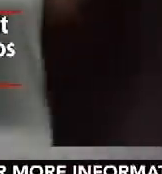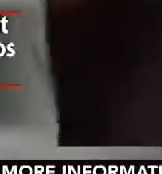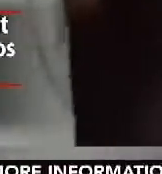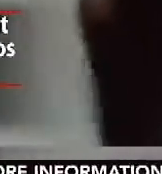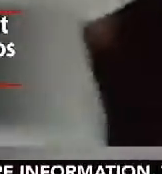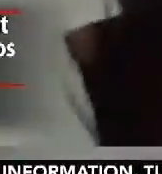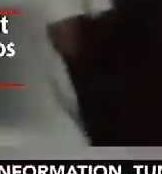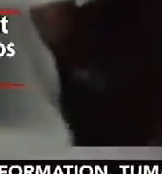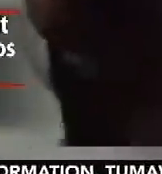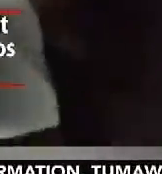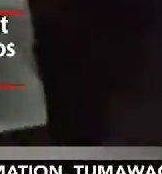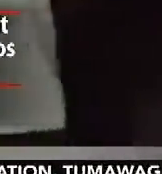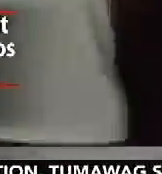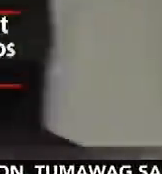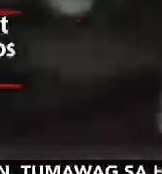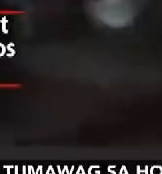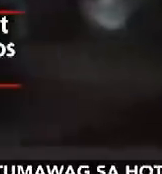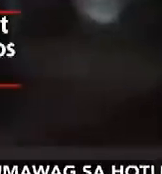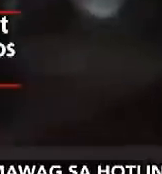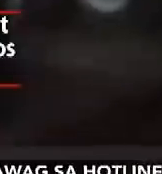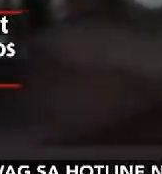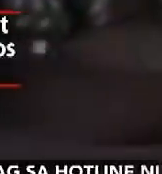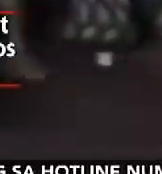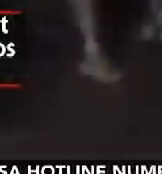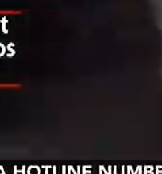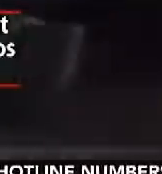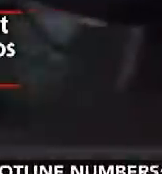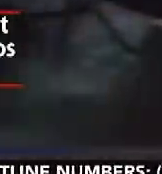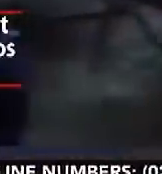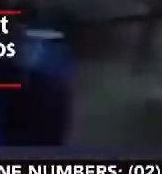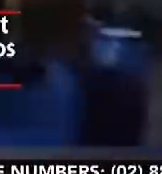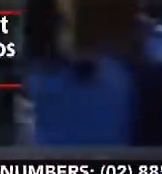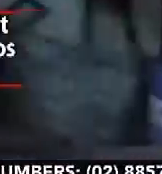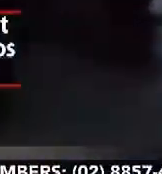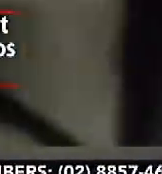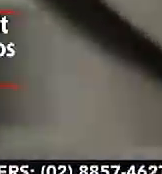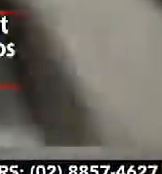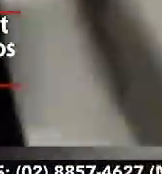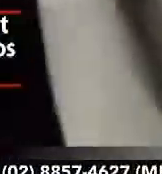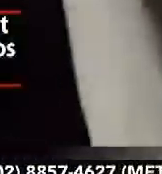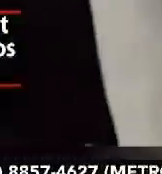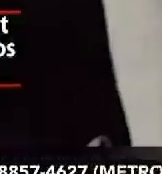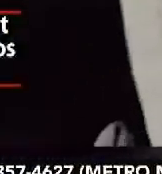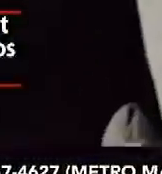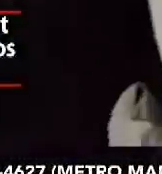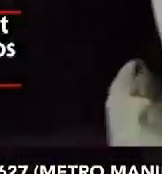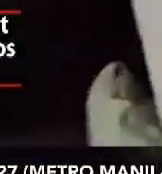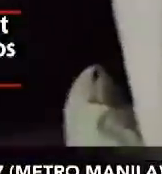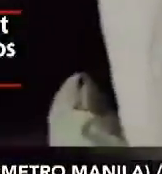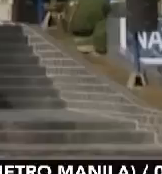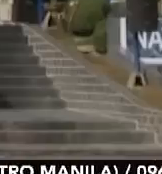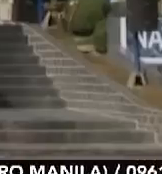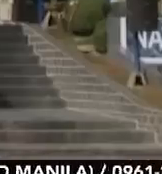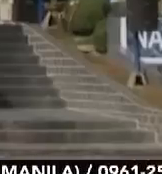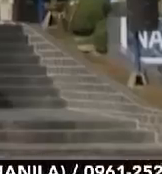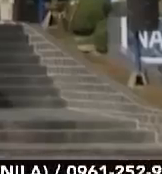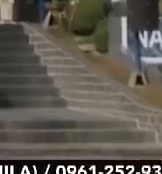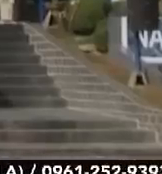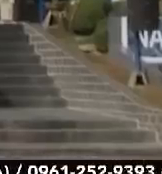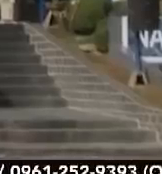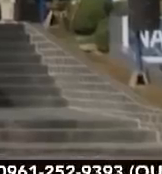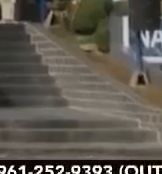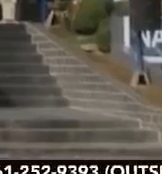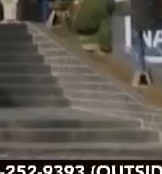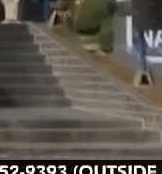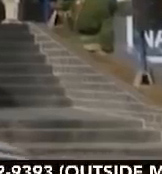inyong mga kapulisan? Tapos nagalit kayo sa mga nagde-defy sa gobyerno. Wala pang